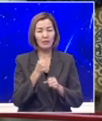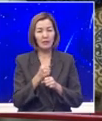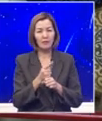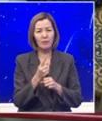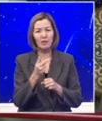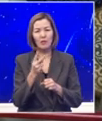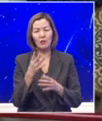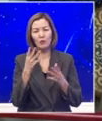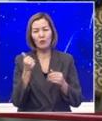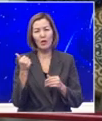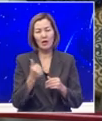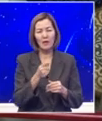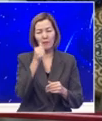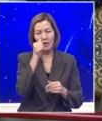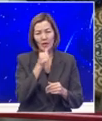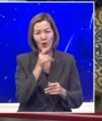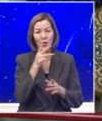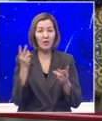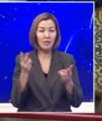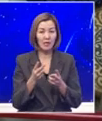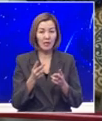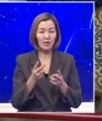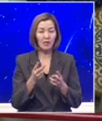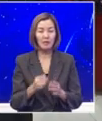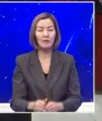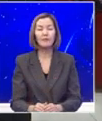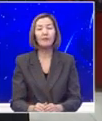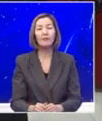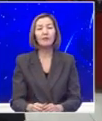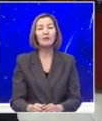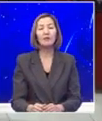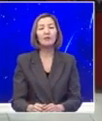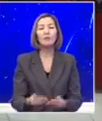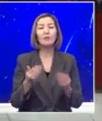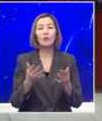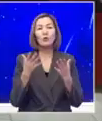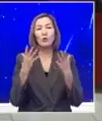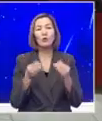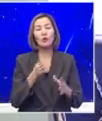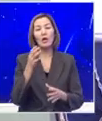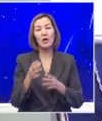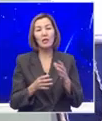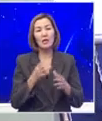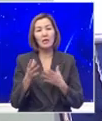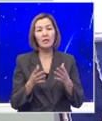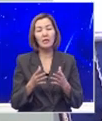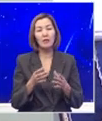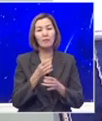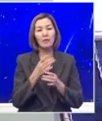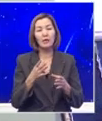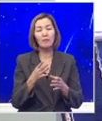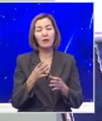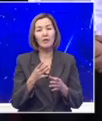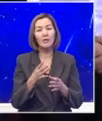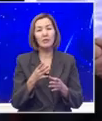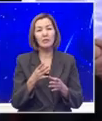екі күн, апталап, айлап бір орында төзіп отыру керек. Қаңтардың соңғы күні, яғни бүгінгі халықаралық зергерлер күніне орайласқан